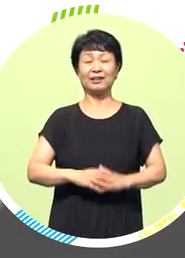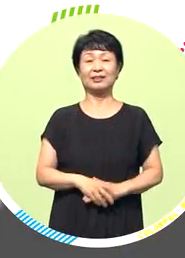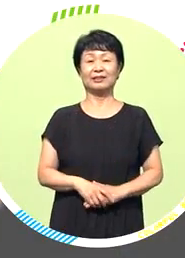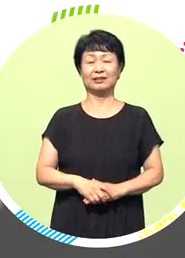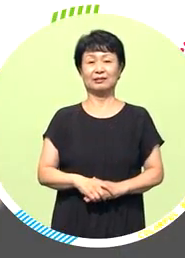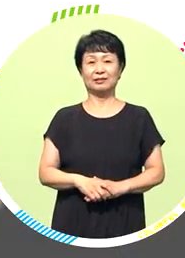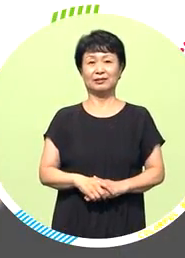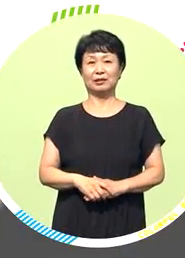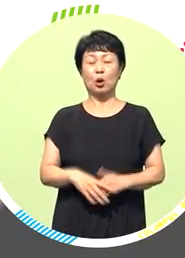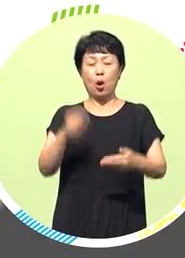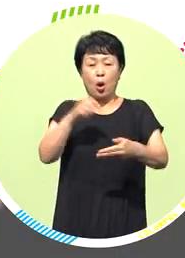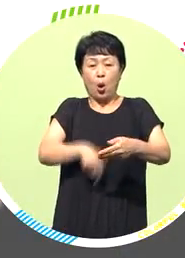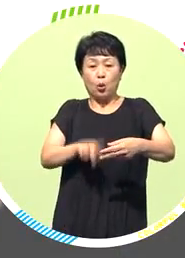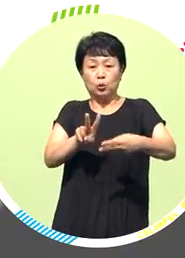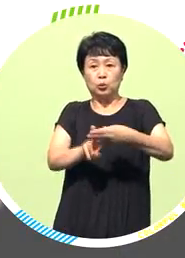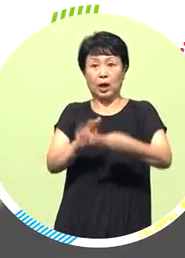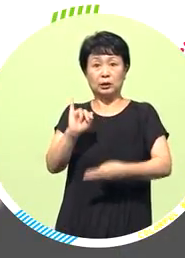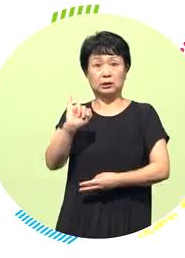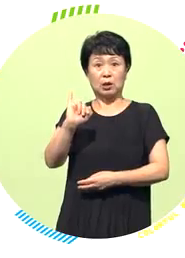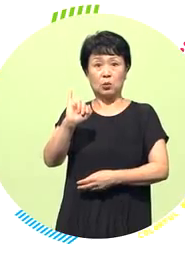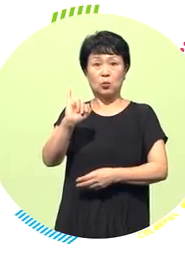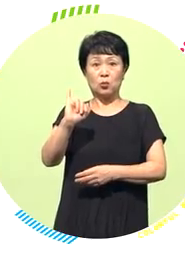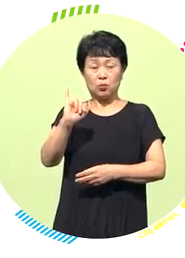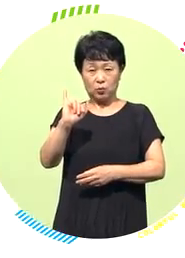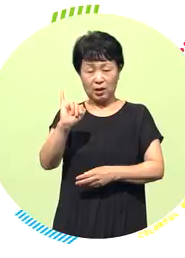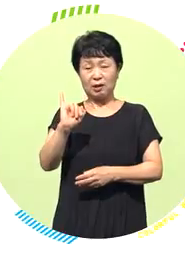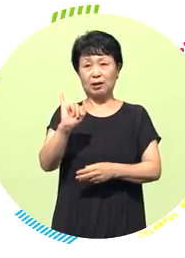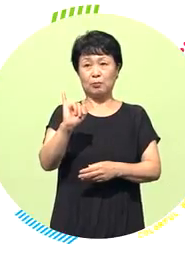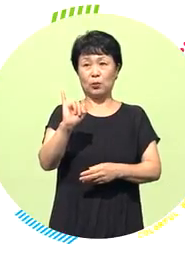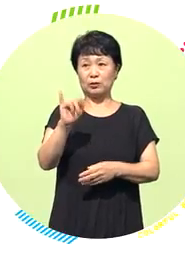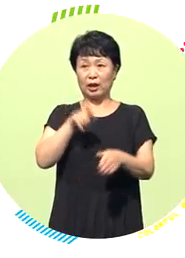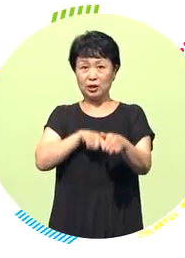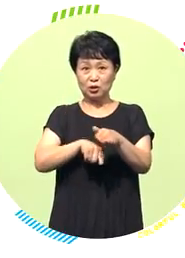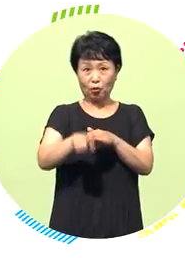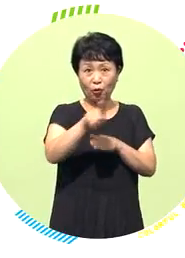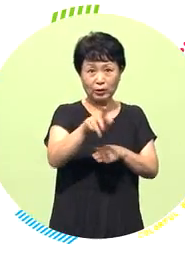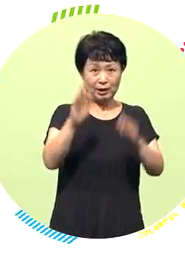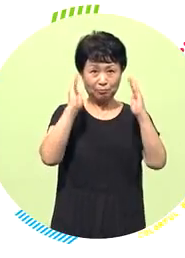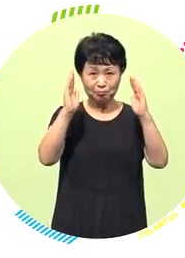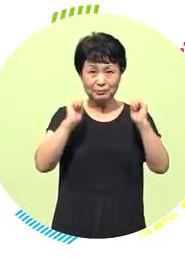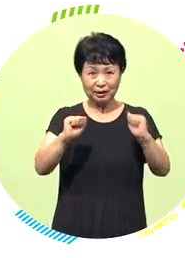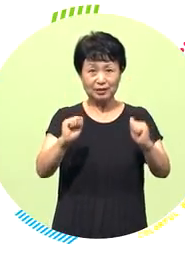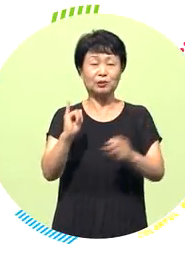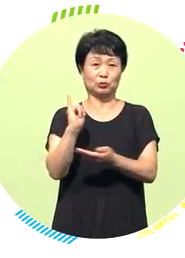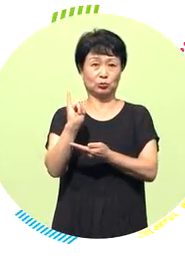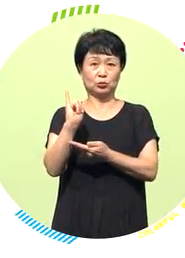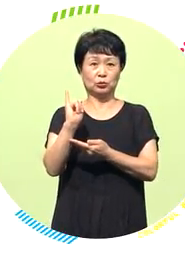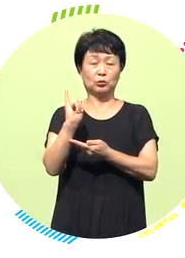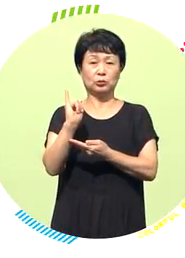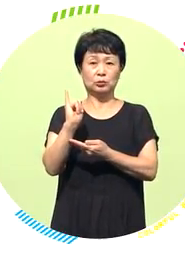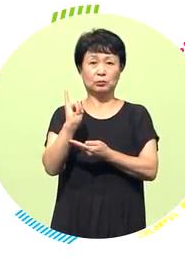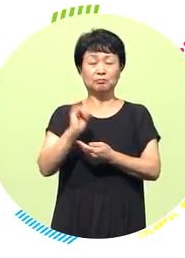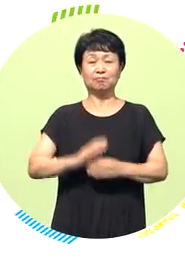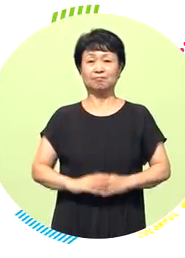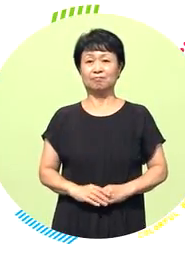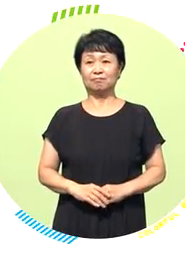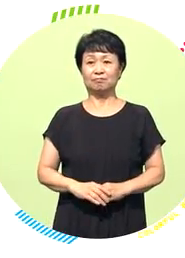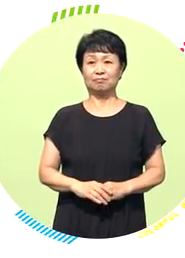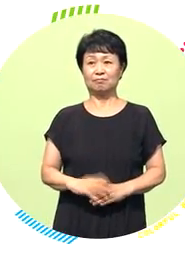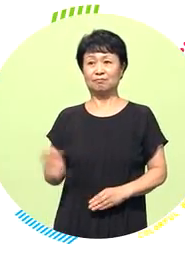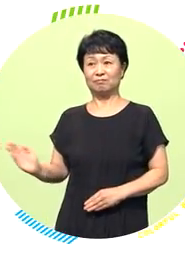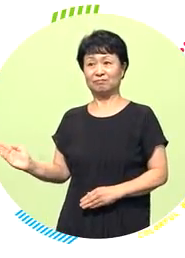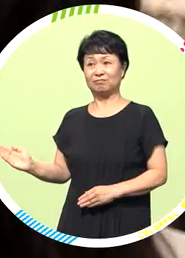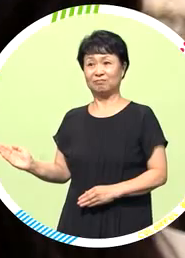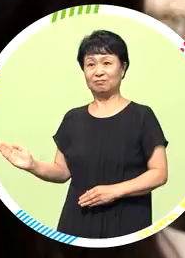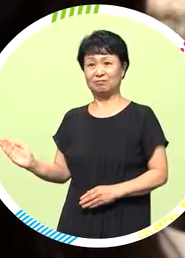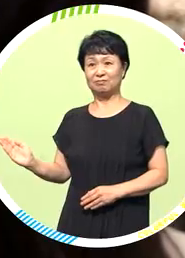深井さんは日本のフェイスペインティングの第一人者として活躍。日本フェイスペイント協会では2002